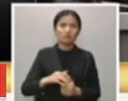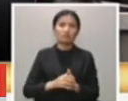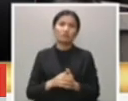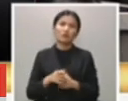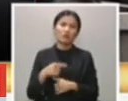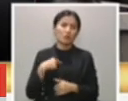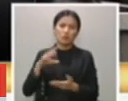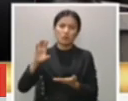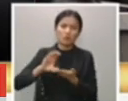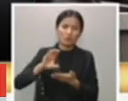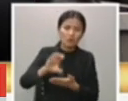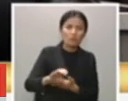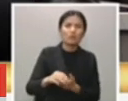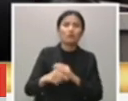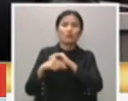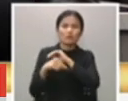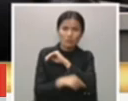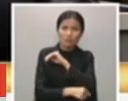สูง